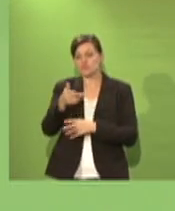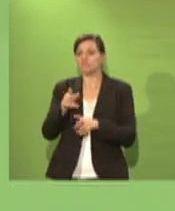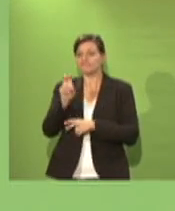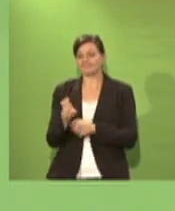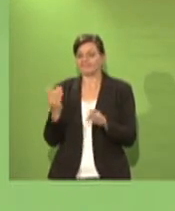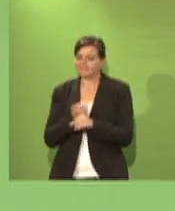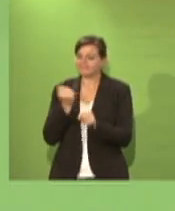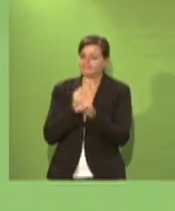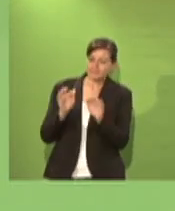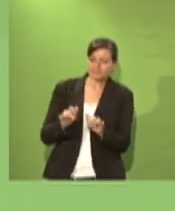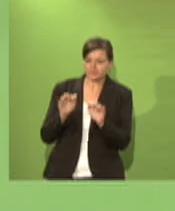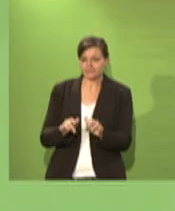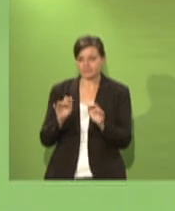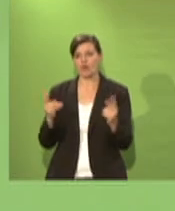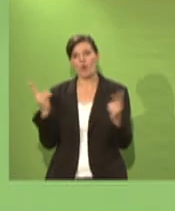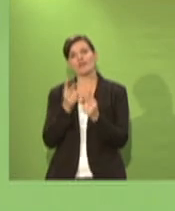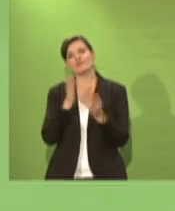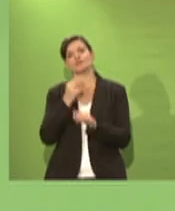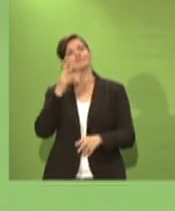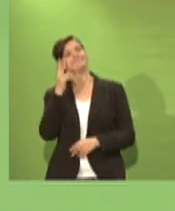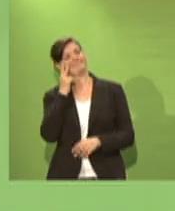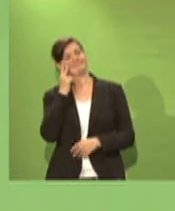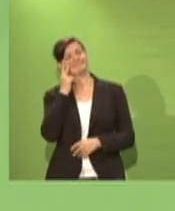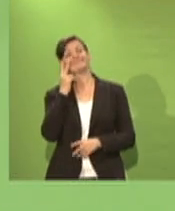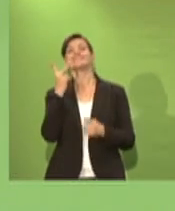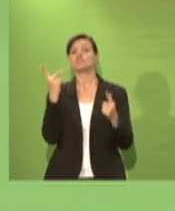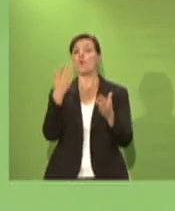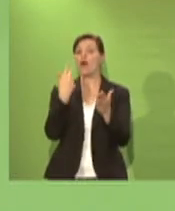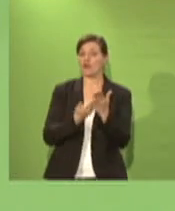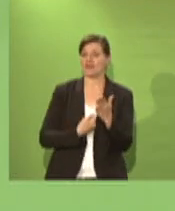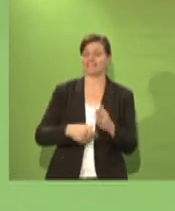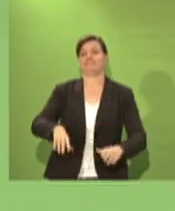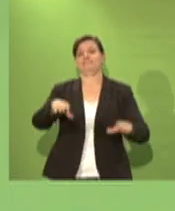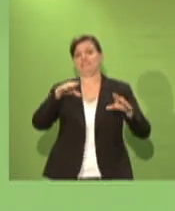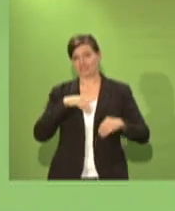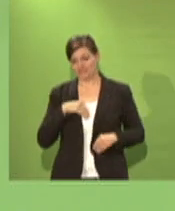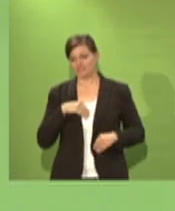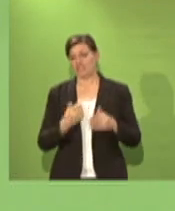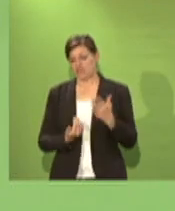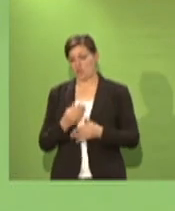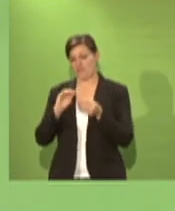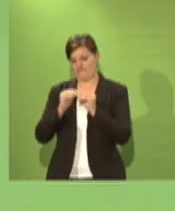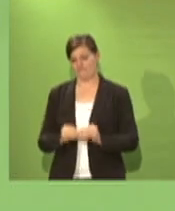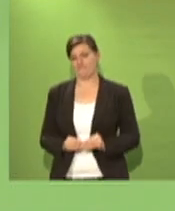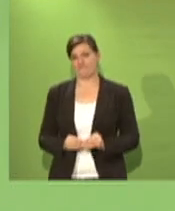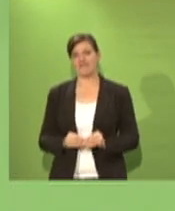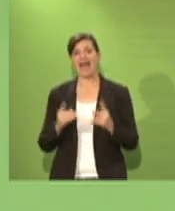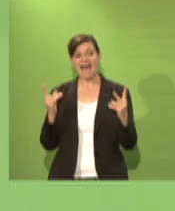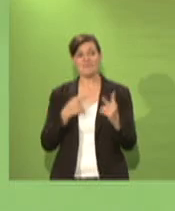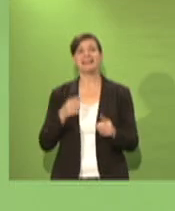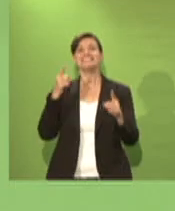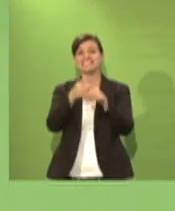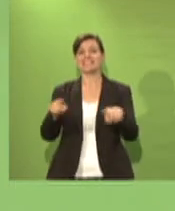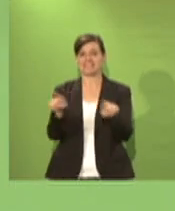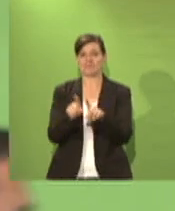wollen. Die haben wir jetzt aufgenommen und neue Ideen entwickelt. Das Ziel ist aber geblieben. Wir wollen die Kapazitäten in den Zügen, die da